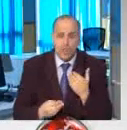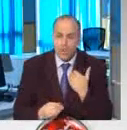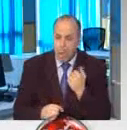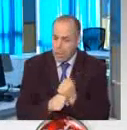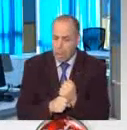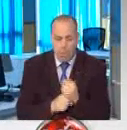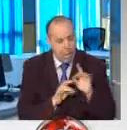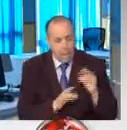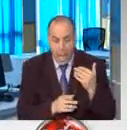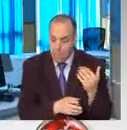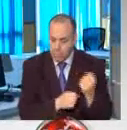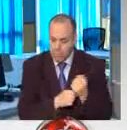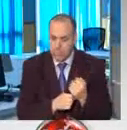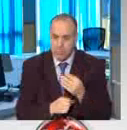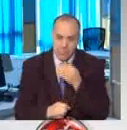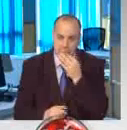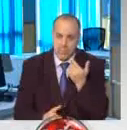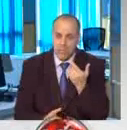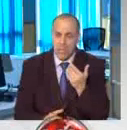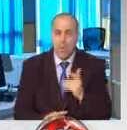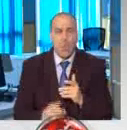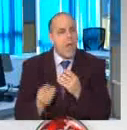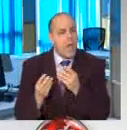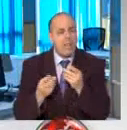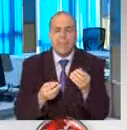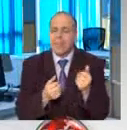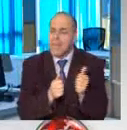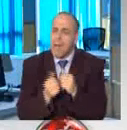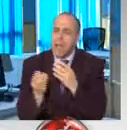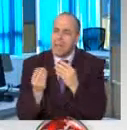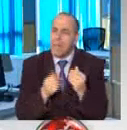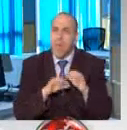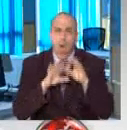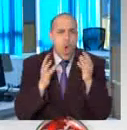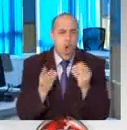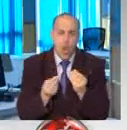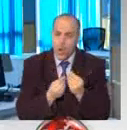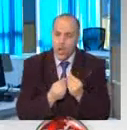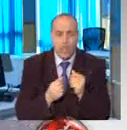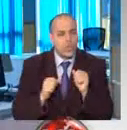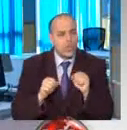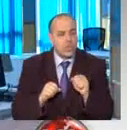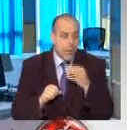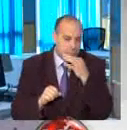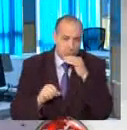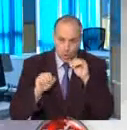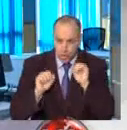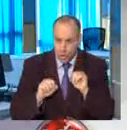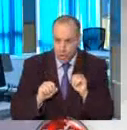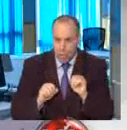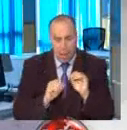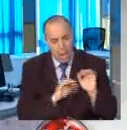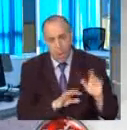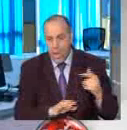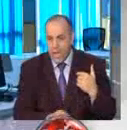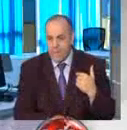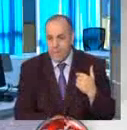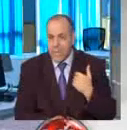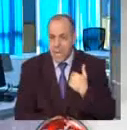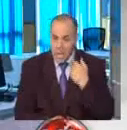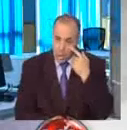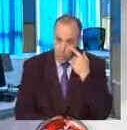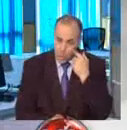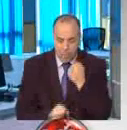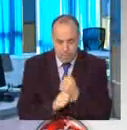تخدم توسكي تابع مثل الانفيرونمون، الحاجات اللي تعاون في البيئة، الحاجات اللي تنجم نستغلوها ما تكونش مطيش. لحد هذه اللحظة مازلت